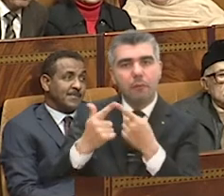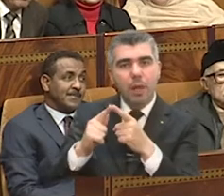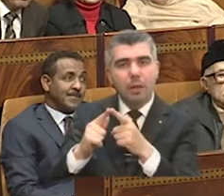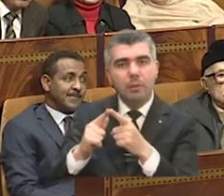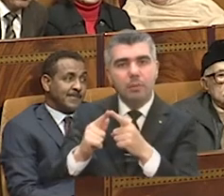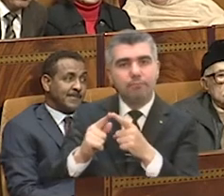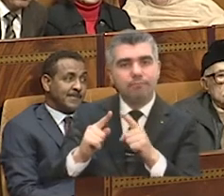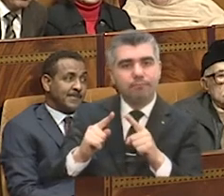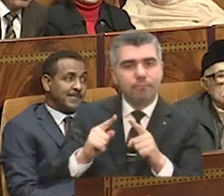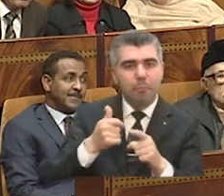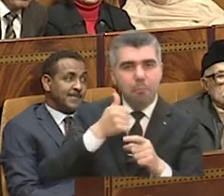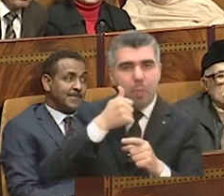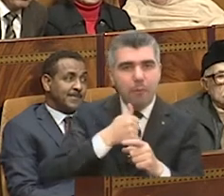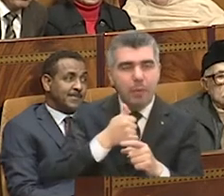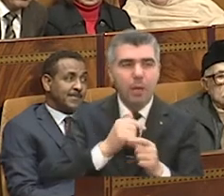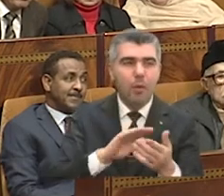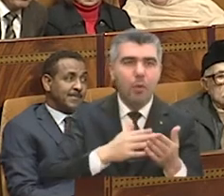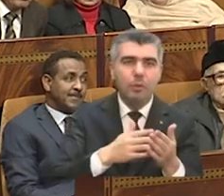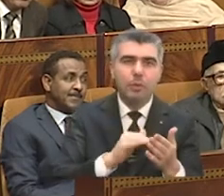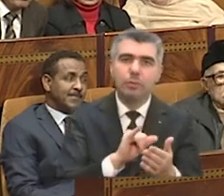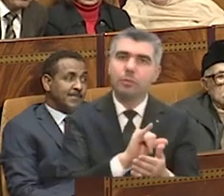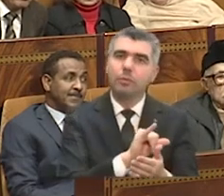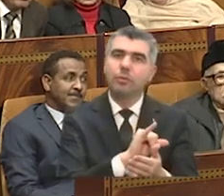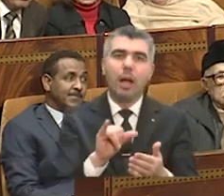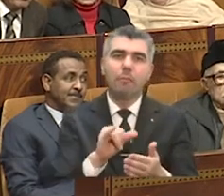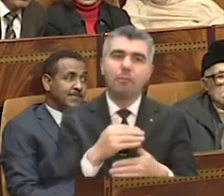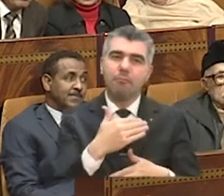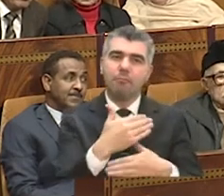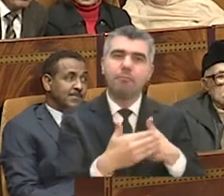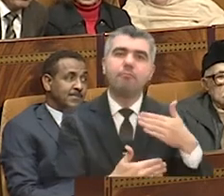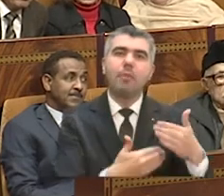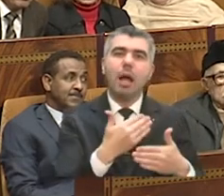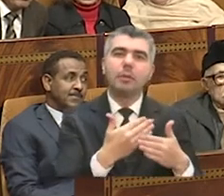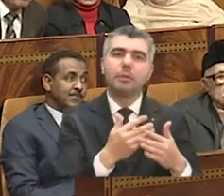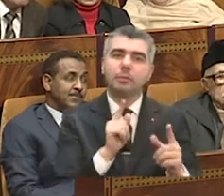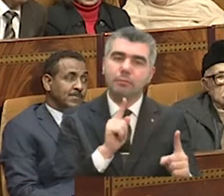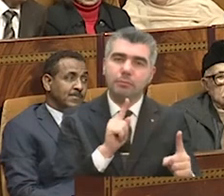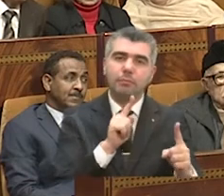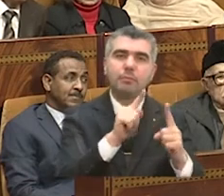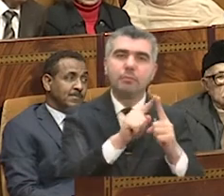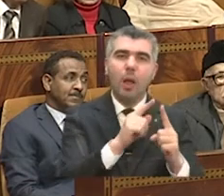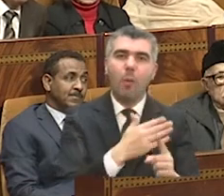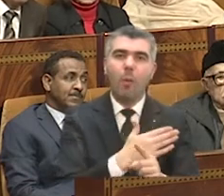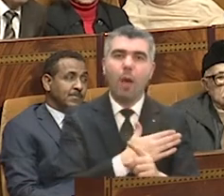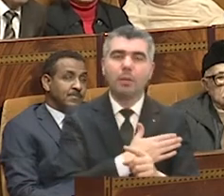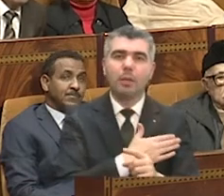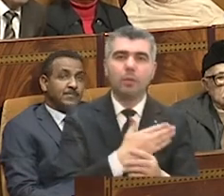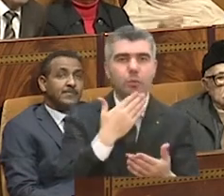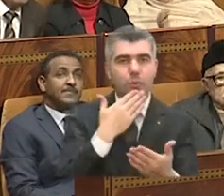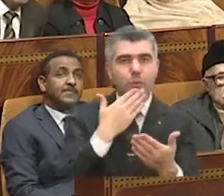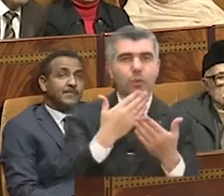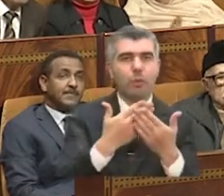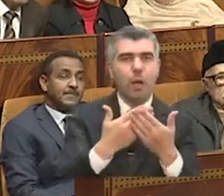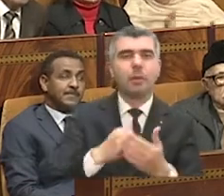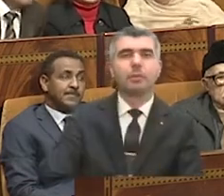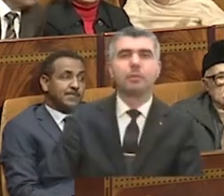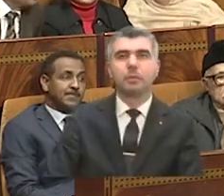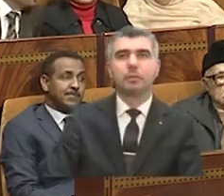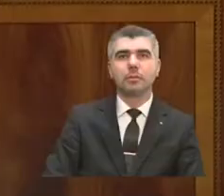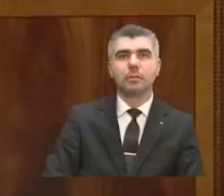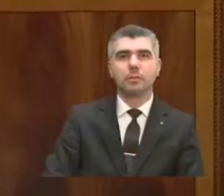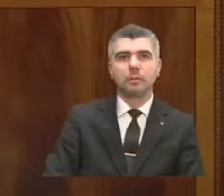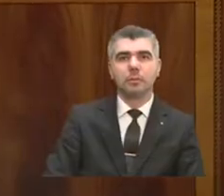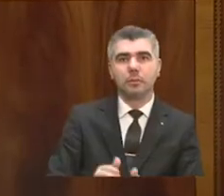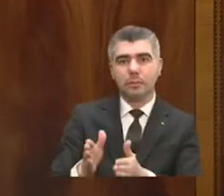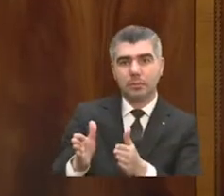faire face à toute manœuvre, à toute provocation qui cible notre nation. Je